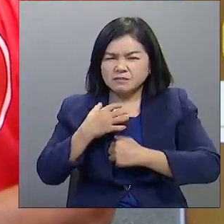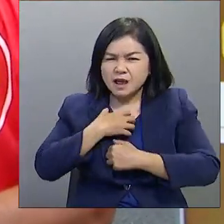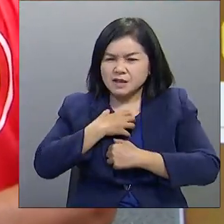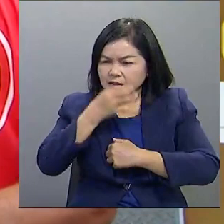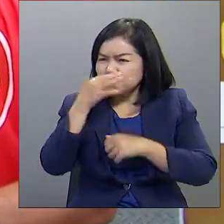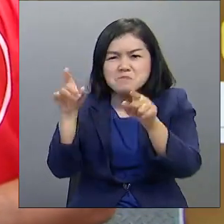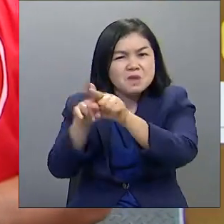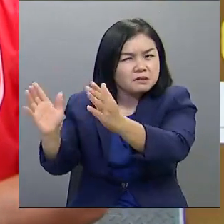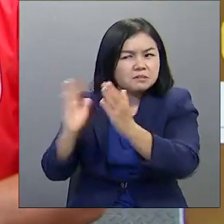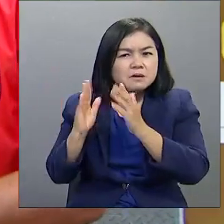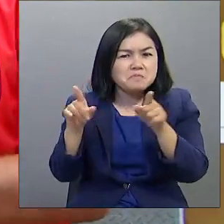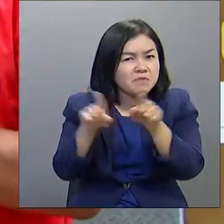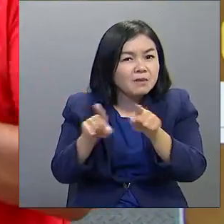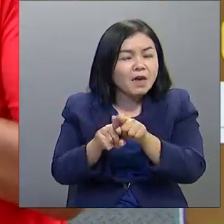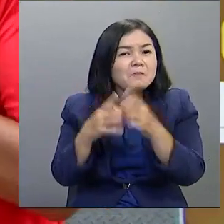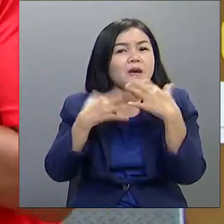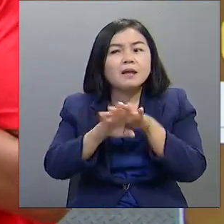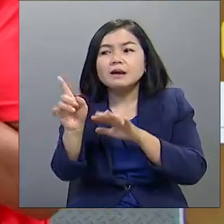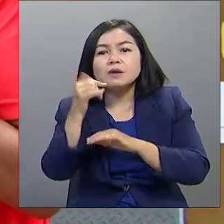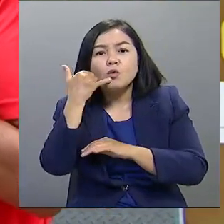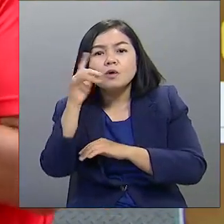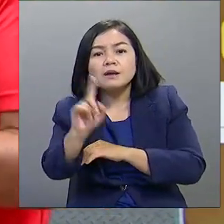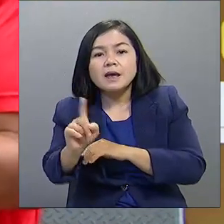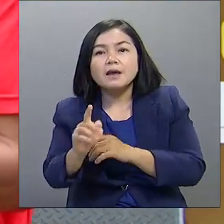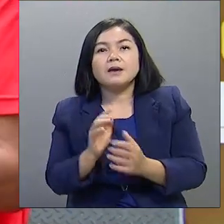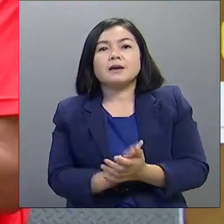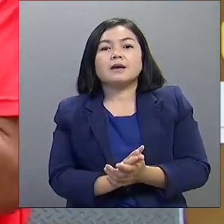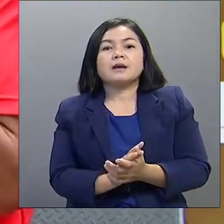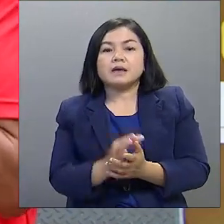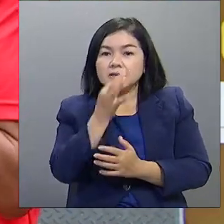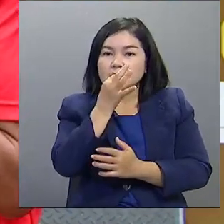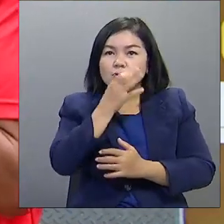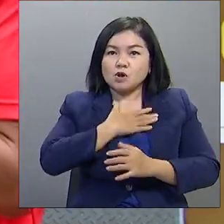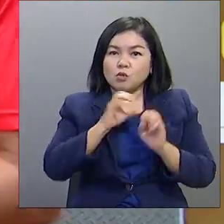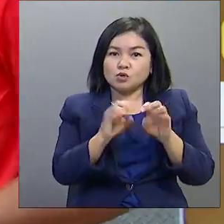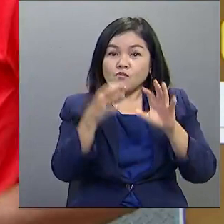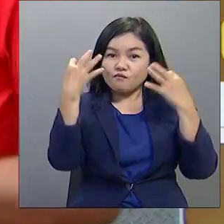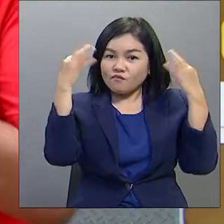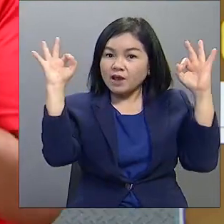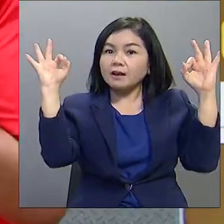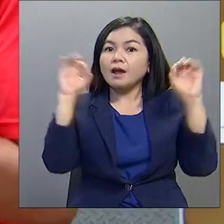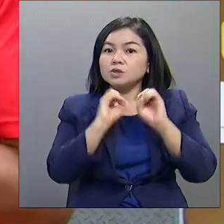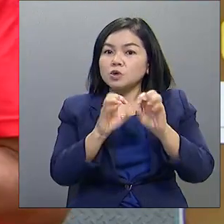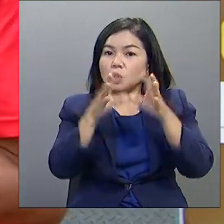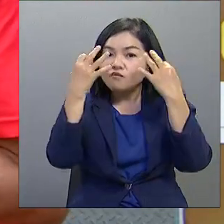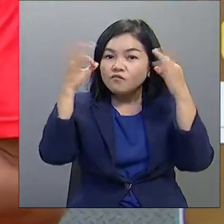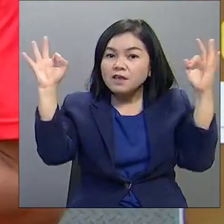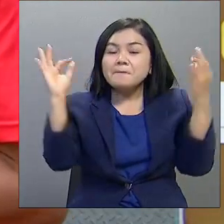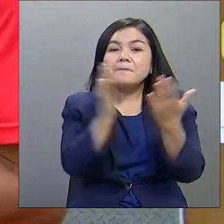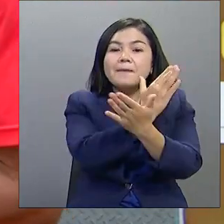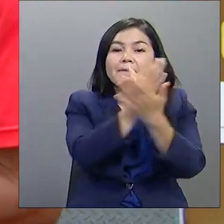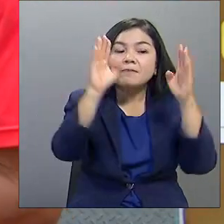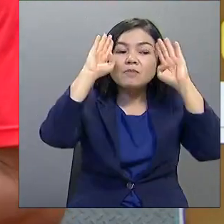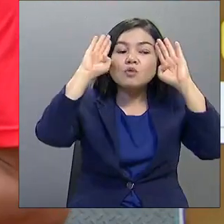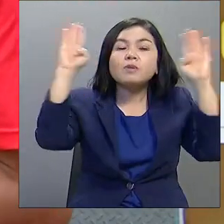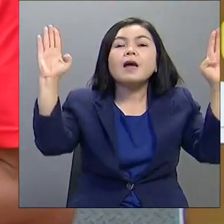ชีพแบบนี้บ้างติดต่อมาได้ยังไงบ้าง ติดต่อมาได้เลยครับอาชีพนี้เราสอนฟรีครับเพื่อที่จะได้แบ่งปันการ